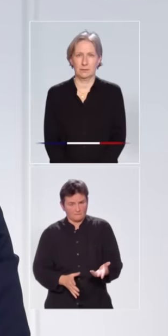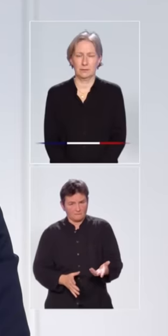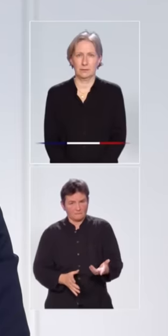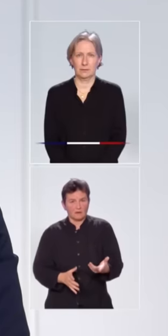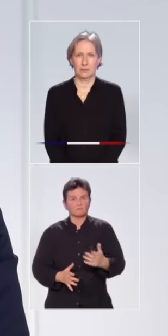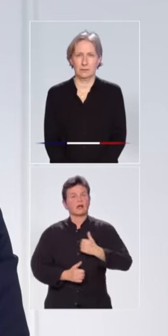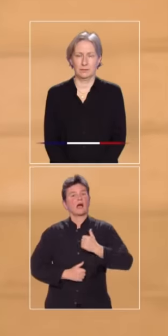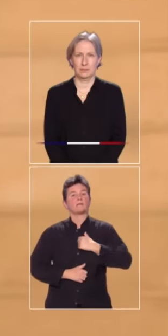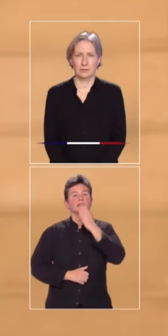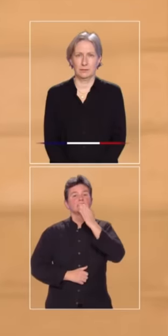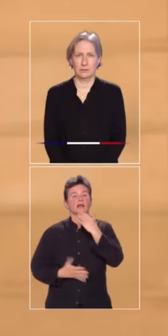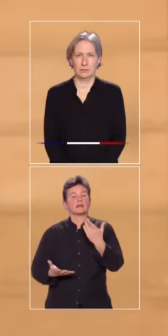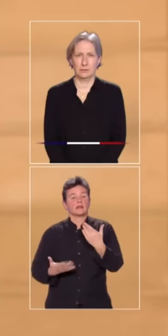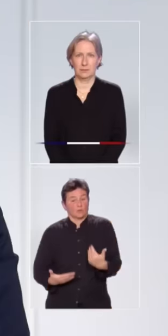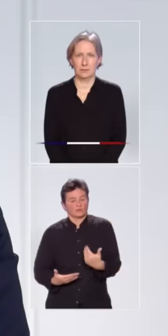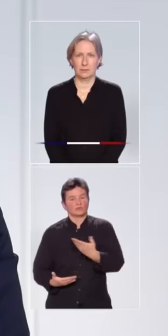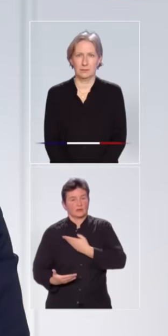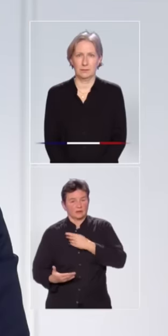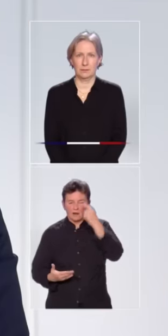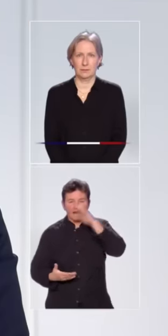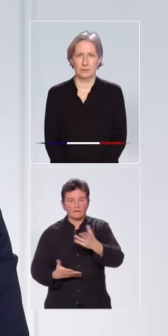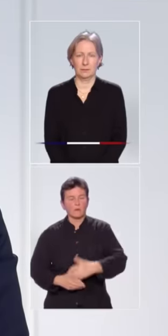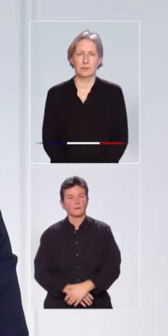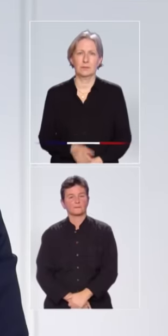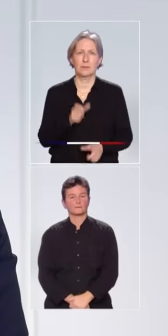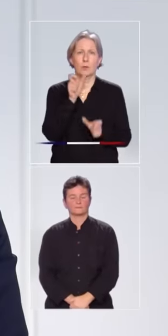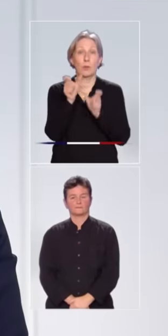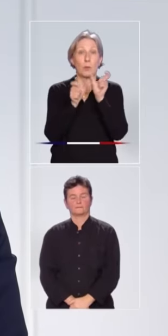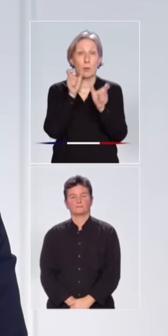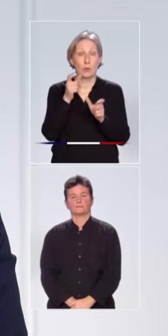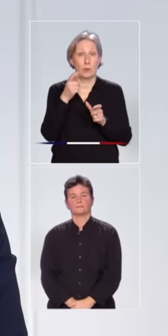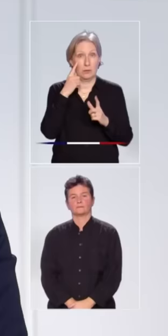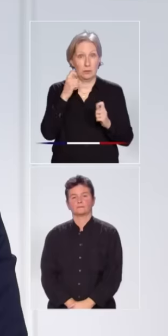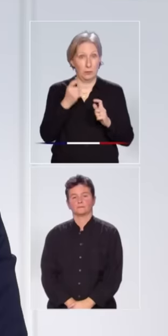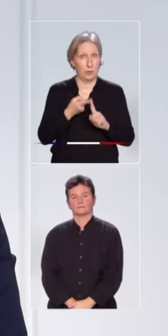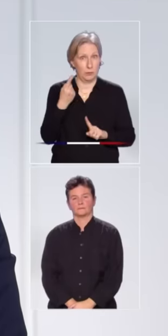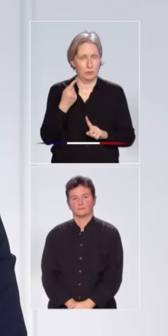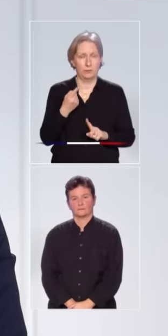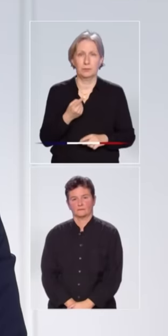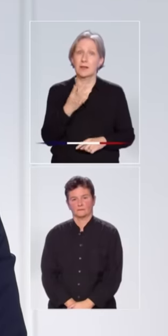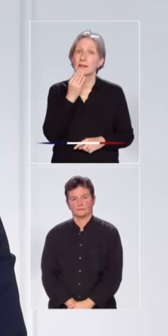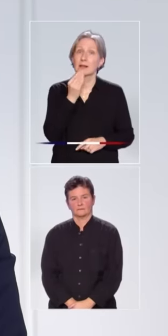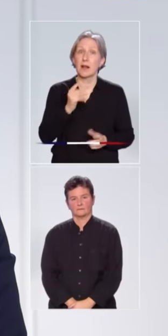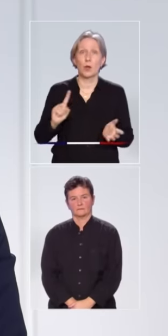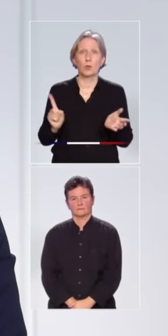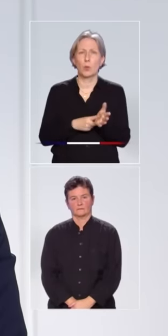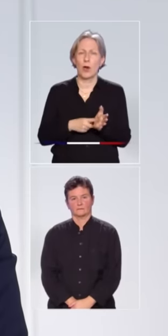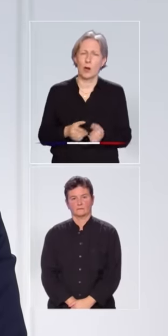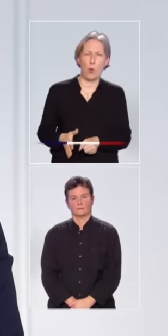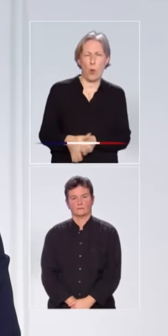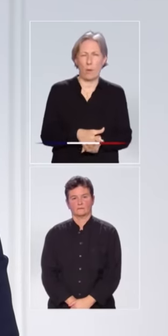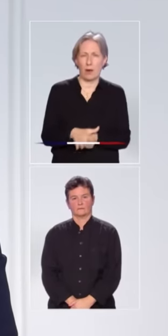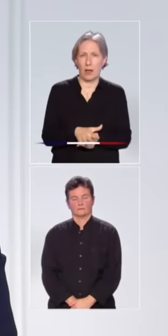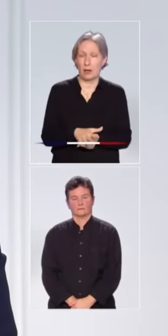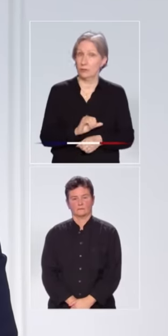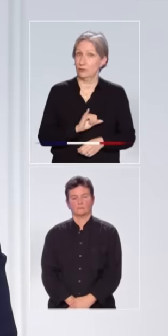de l'armée israélienne aujourd'hui dans la bande de Gaza ? Les mots étant importants, je n'ai jamais dit qu'Israël avait un droit absolu.